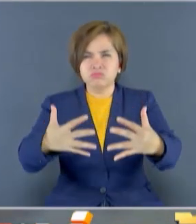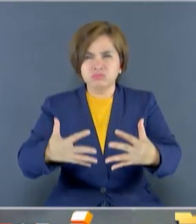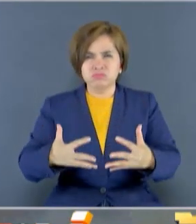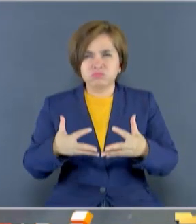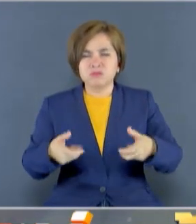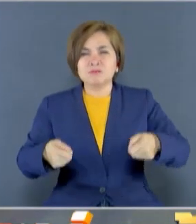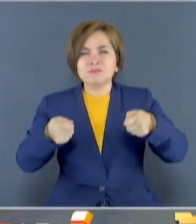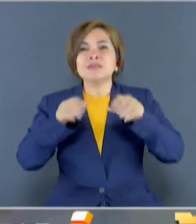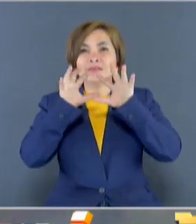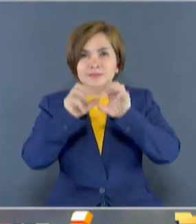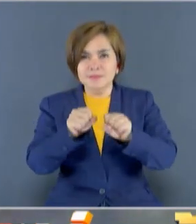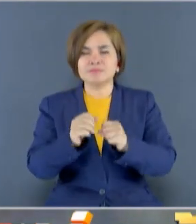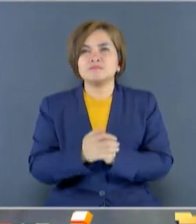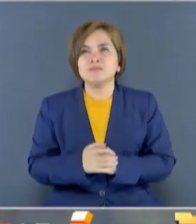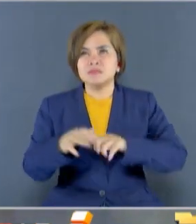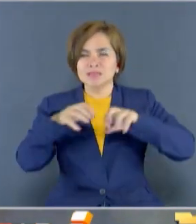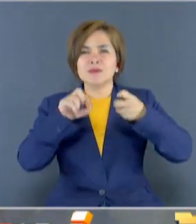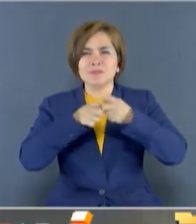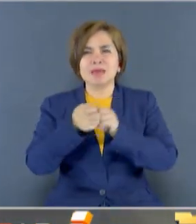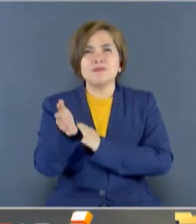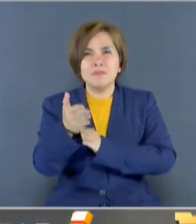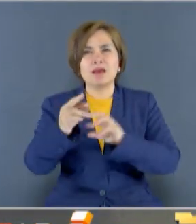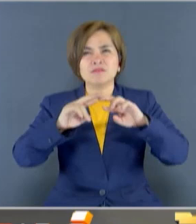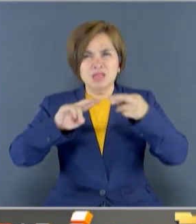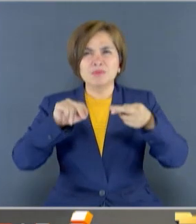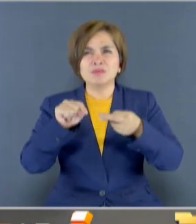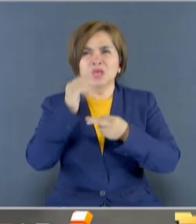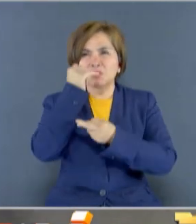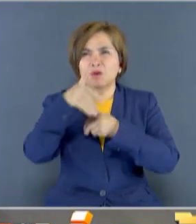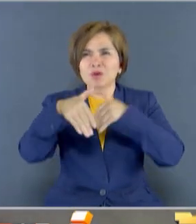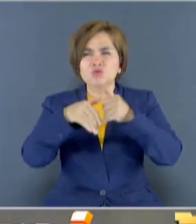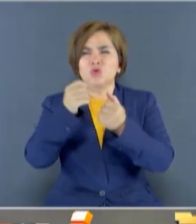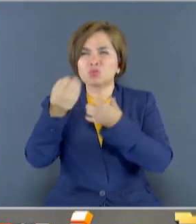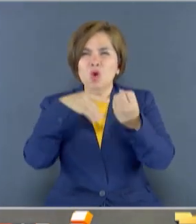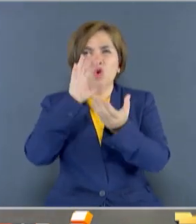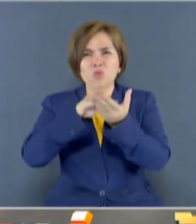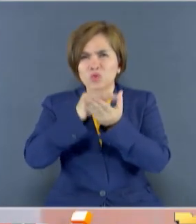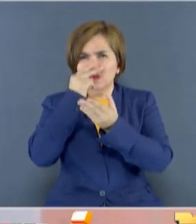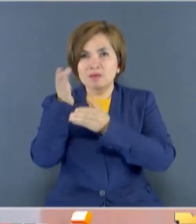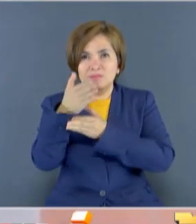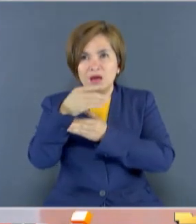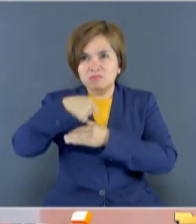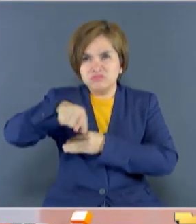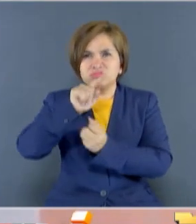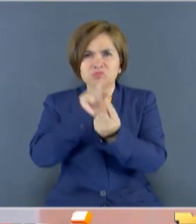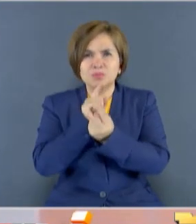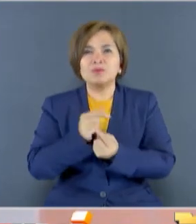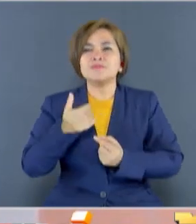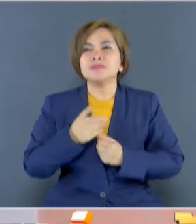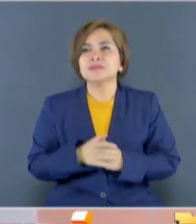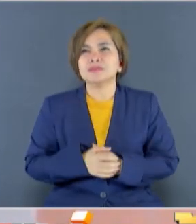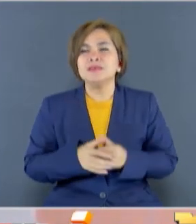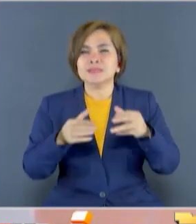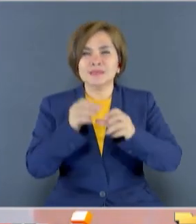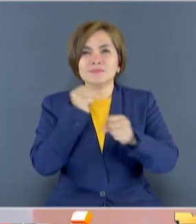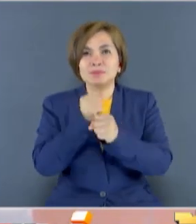ในเขตเทศบาลนครระยองเพื่อกำจัดปลาหมอคางดำนะครับหลังจากรับแจ้งจากชาวบ้านพบว่าเห็นปลาชนิดนี้อาศัยอยู่นะครับซึ่งปฏิบัติการครั้